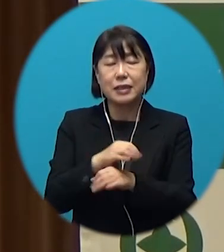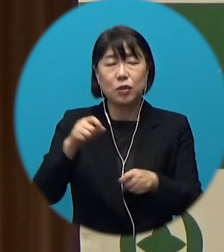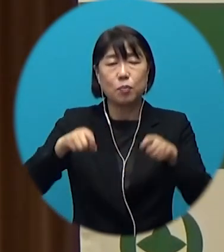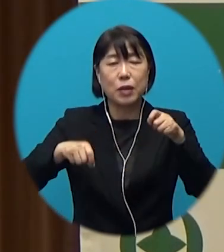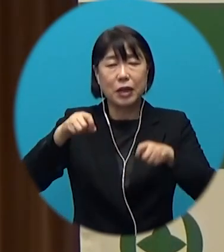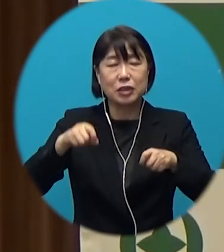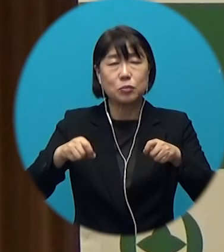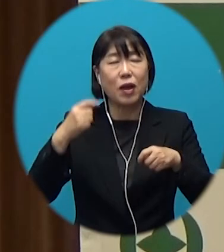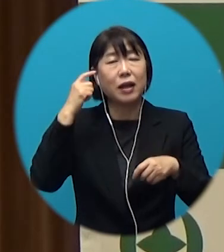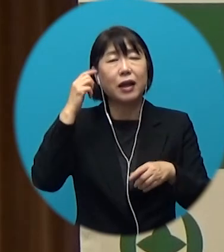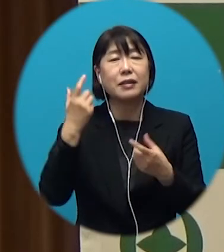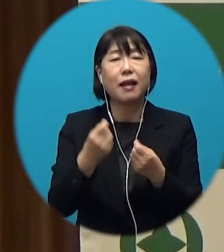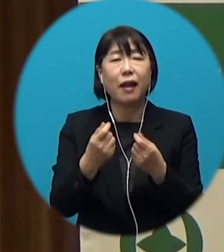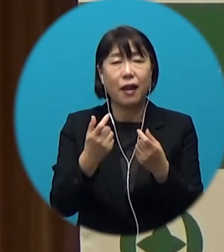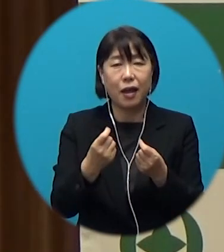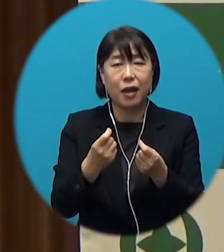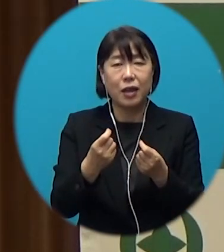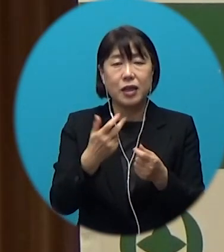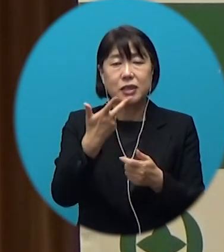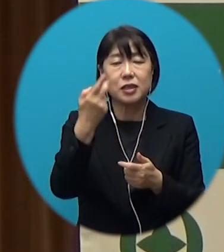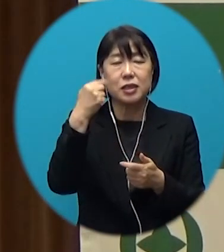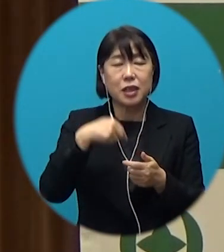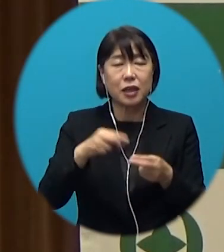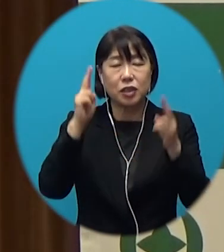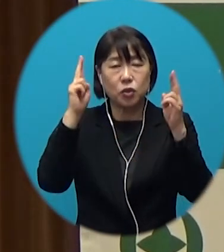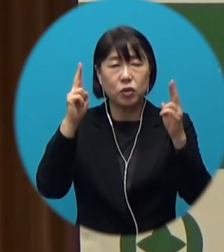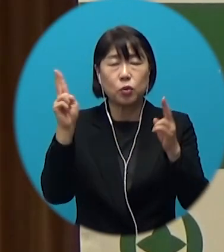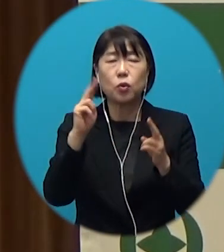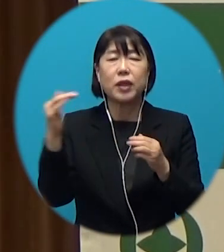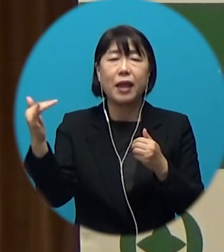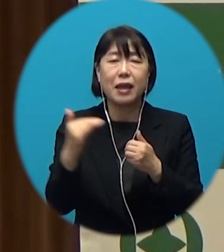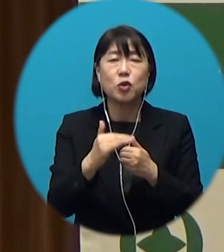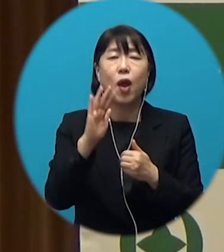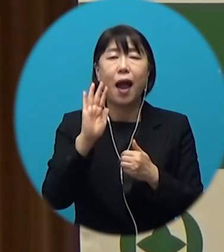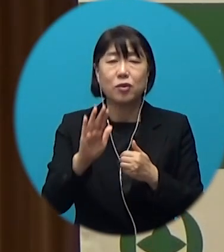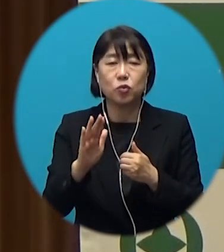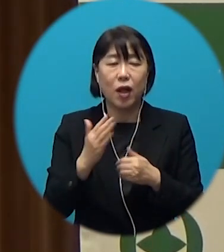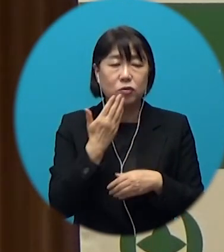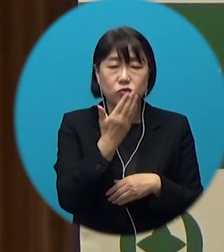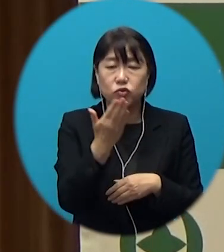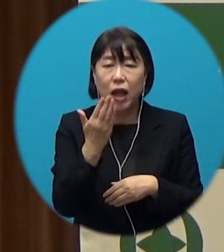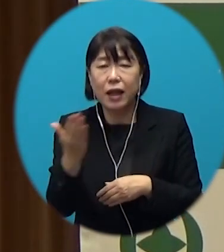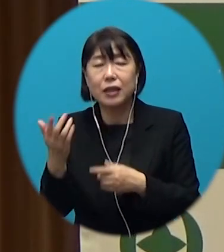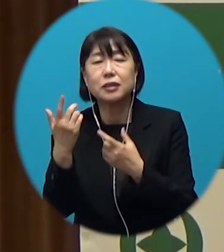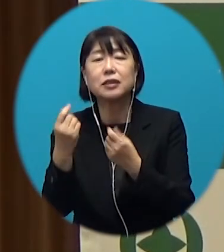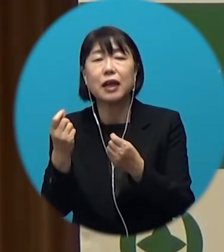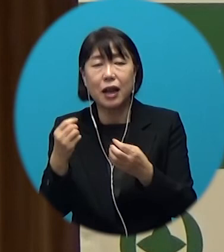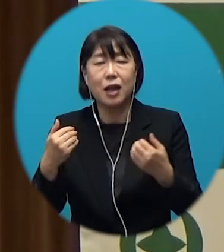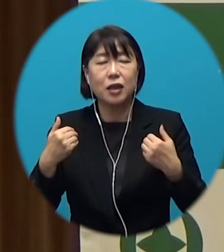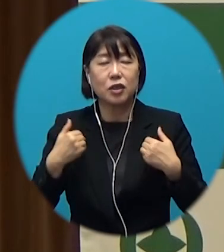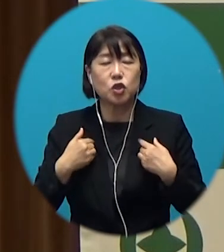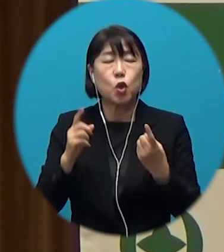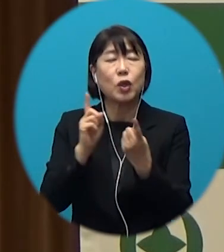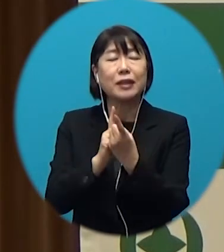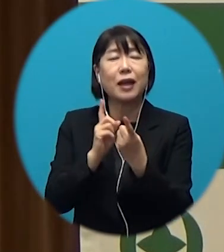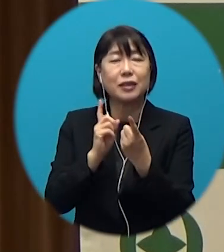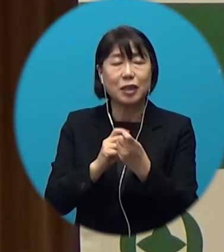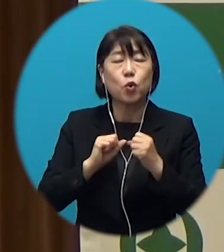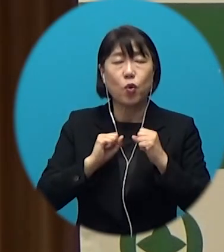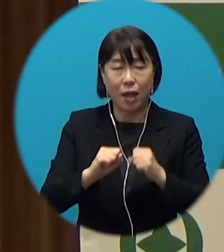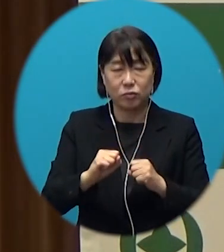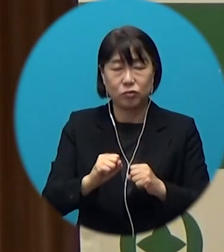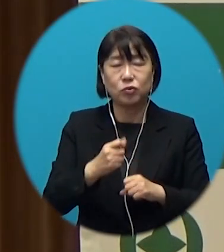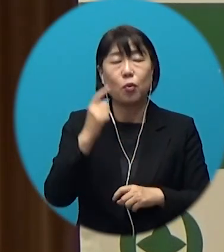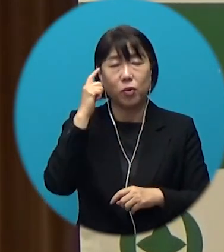に、市内企業にどんな影響が出ているのかですね、お伺いしながら明日の対策を取っていきたいと思っており